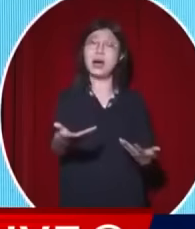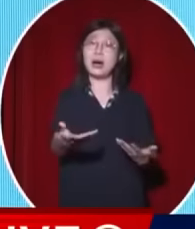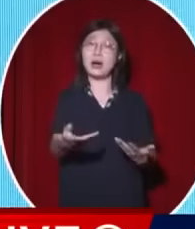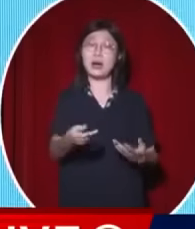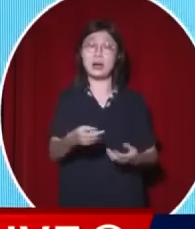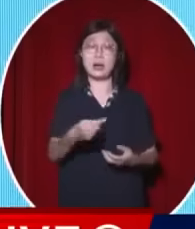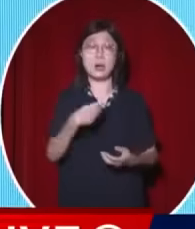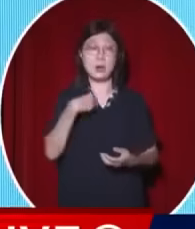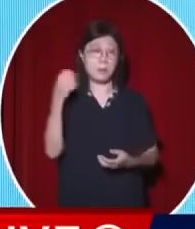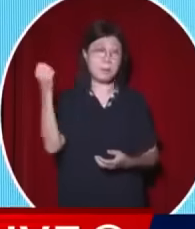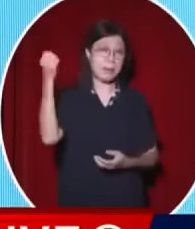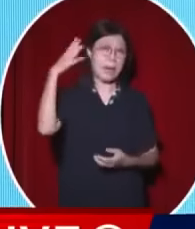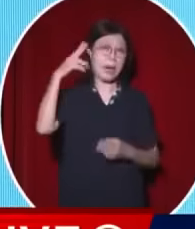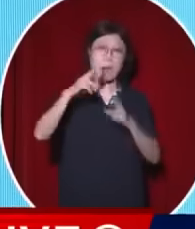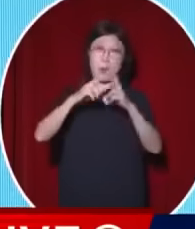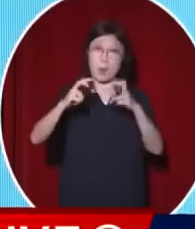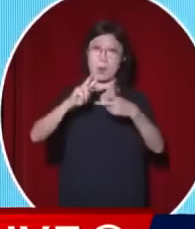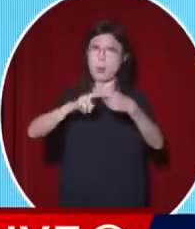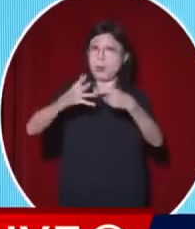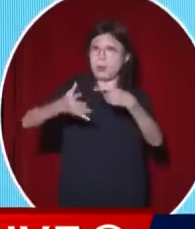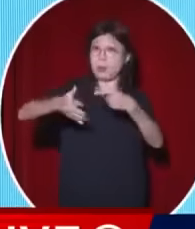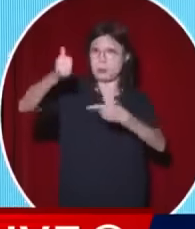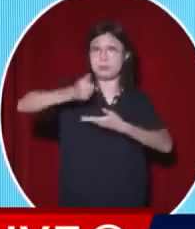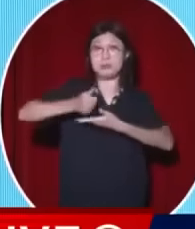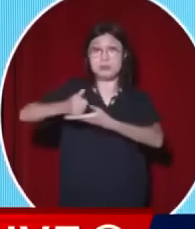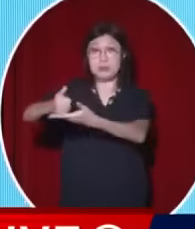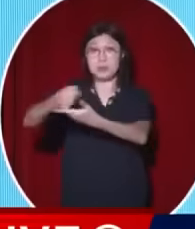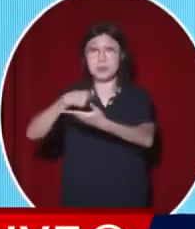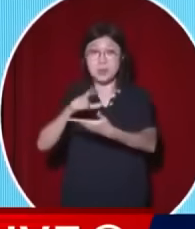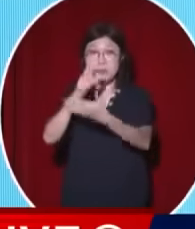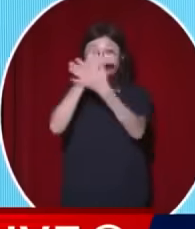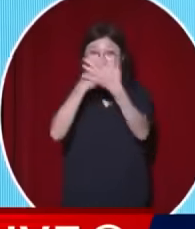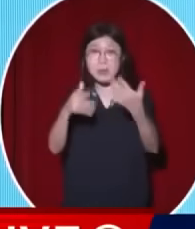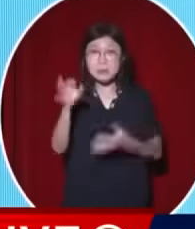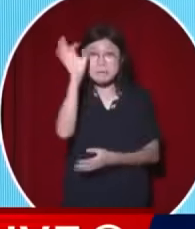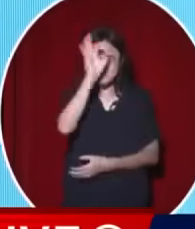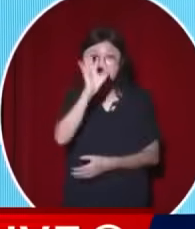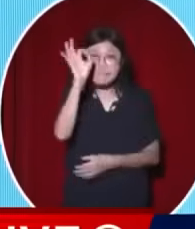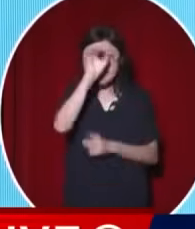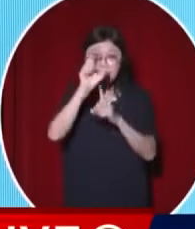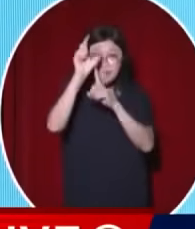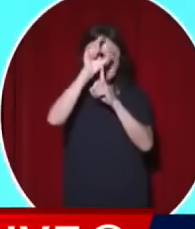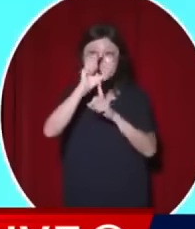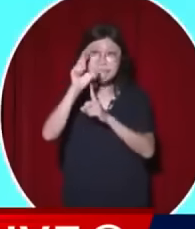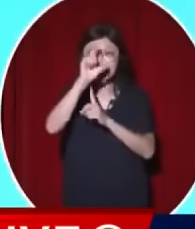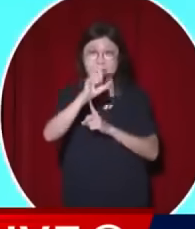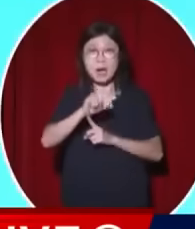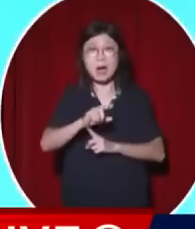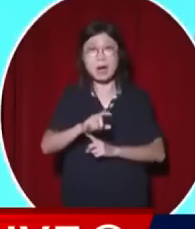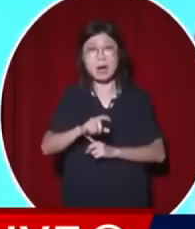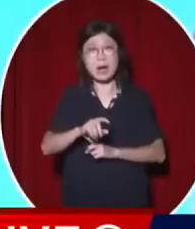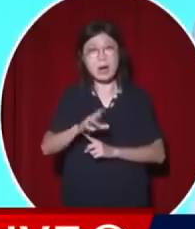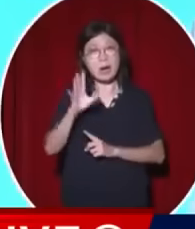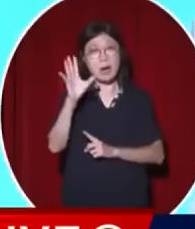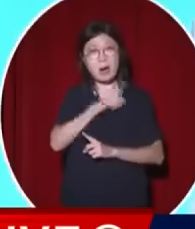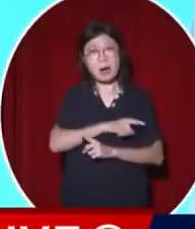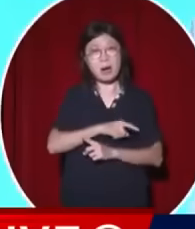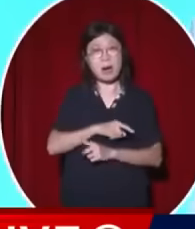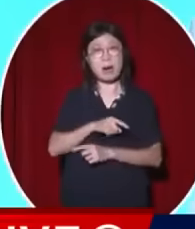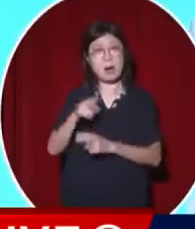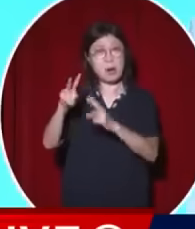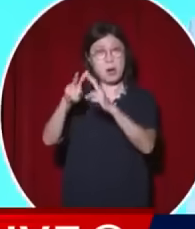么？自从听到郭董的邀请，我开始上网搜寻，我真的很难想象怎么会有人这么不讨喜。